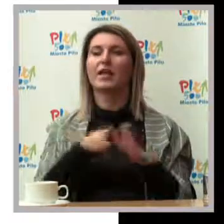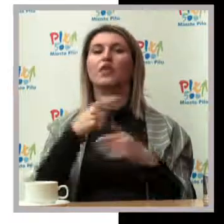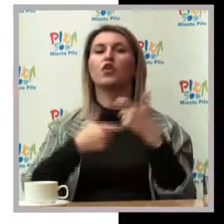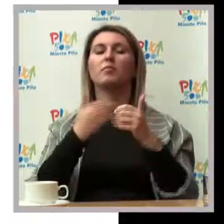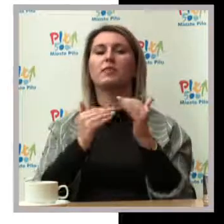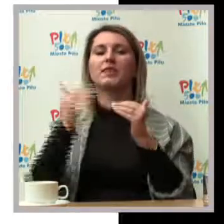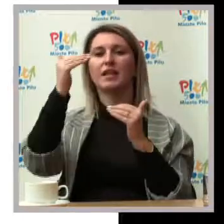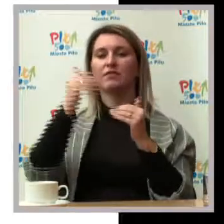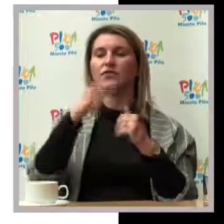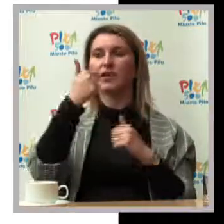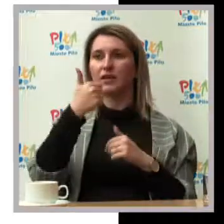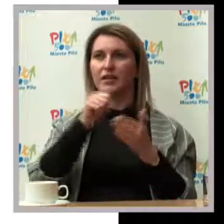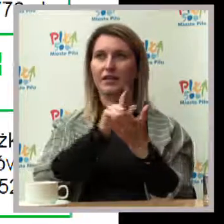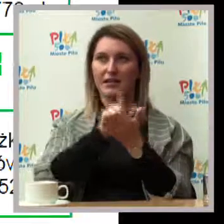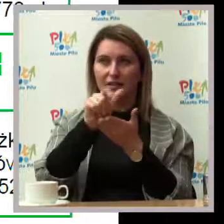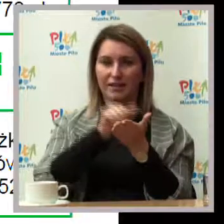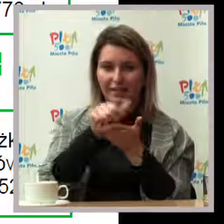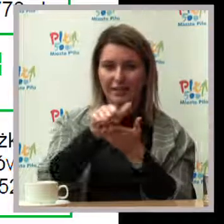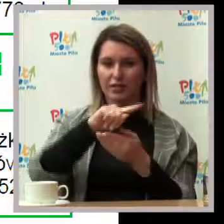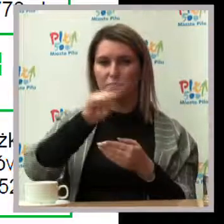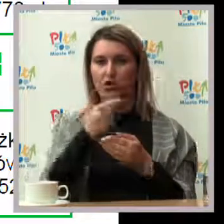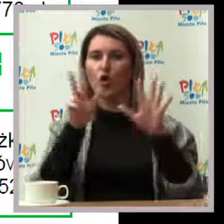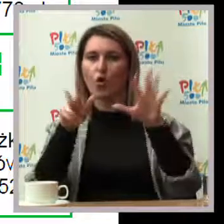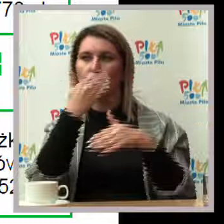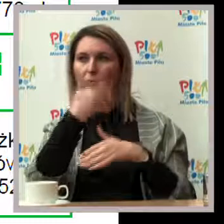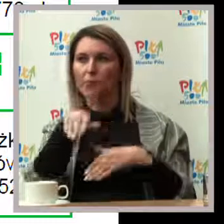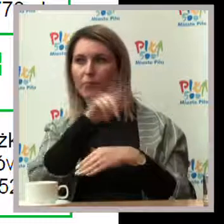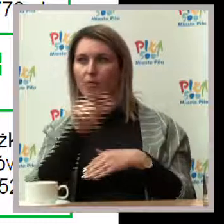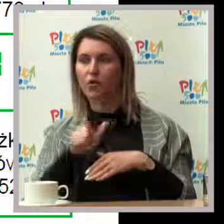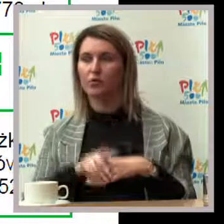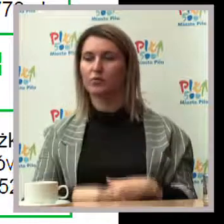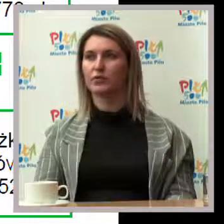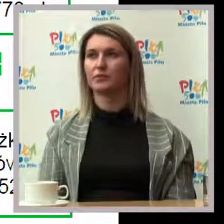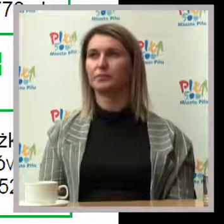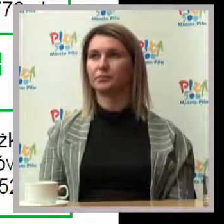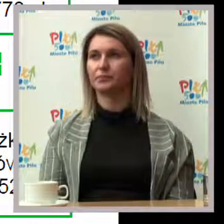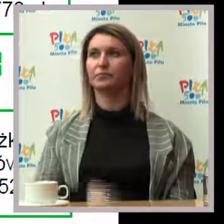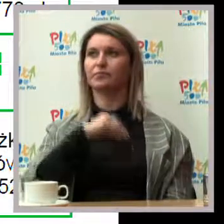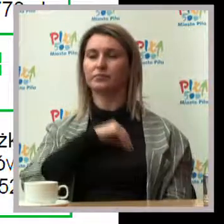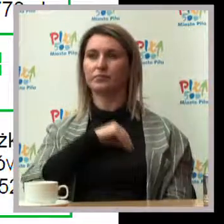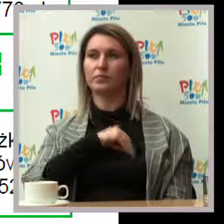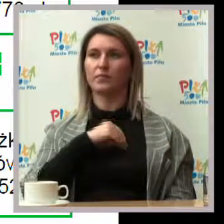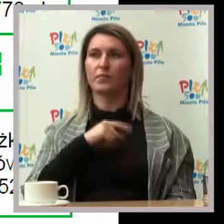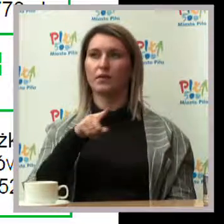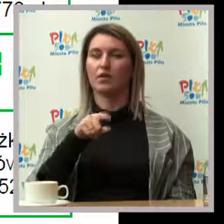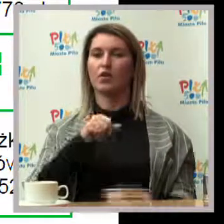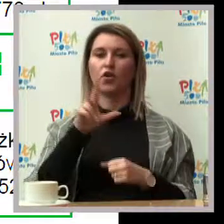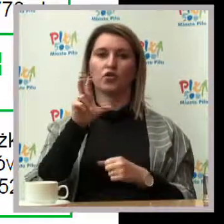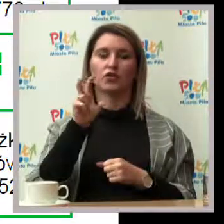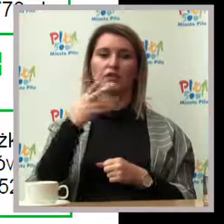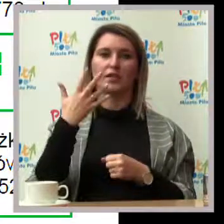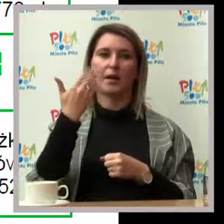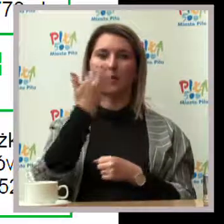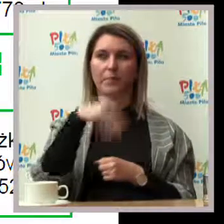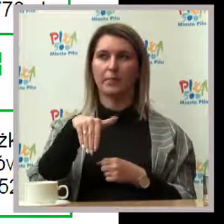budżetową w wysokości 11,8 miliona. Schemat finansowania. Dochody bieżące to 300